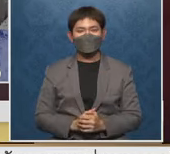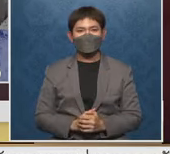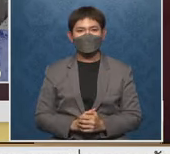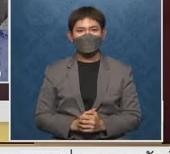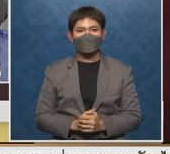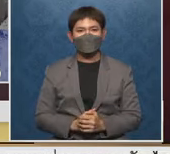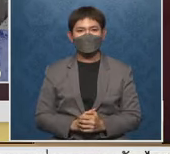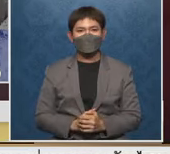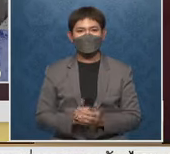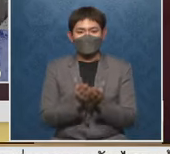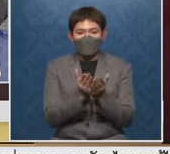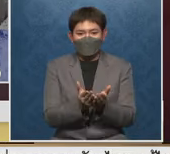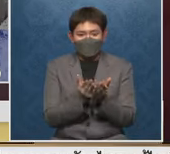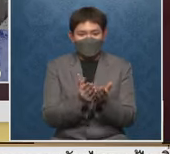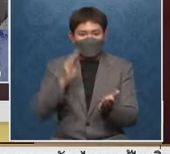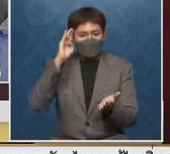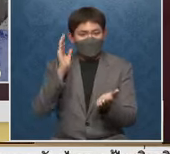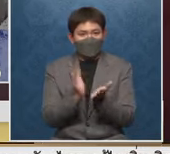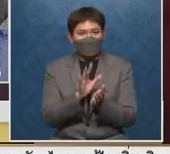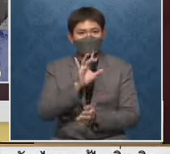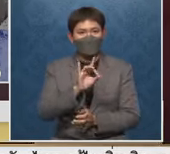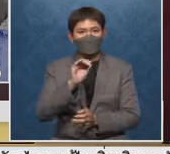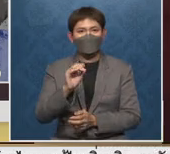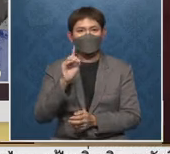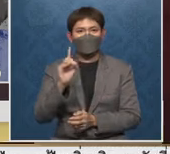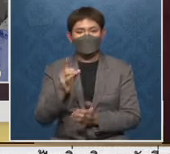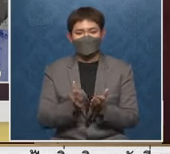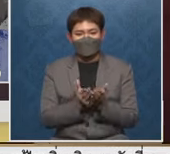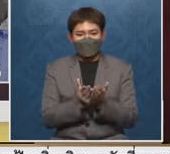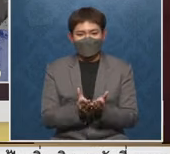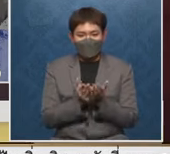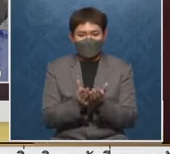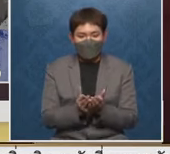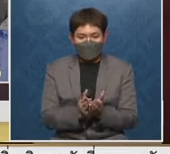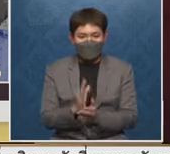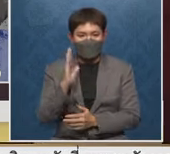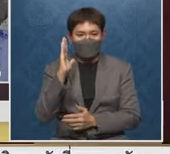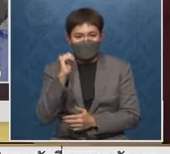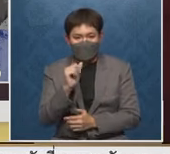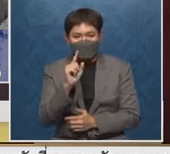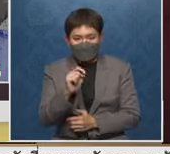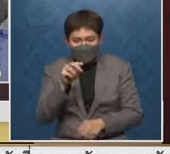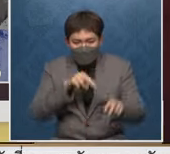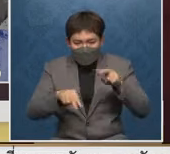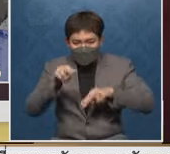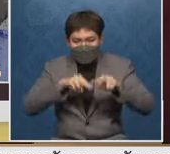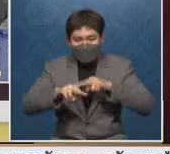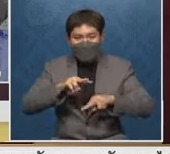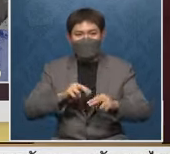2501บนเรือตำรวจน้ำ801ตอนไปงมหาศพคุณพ่อกับพวก